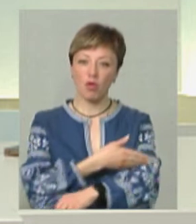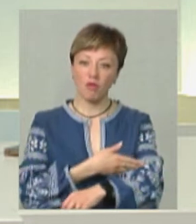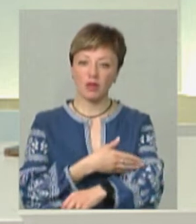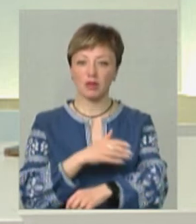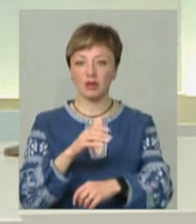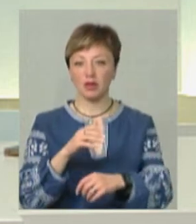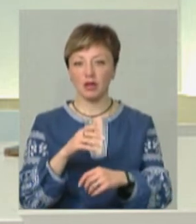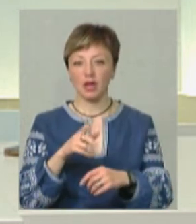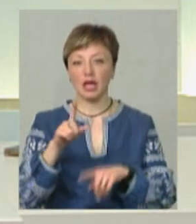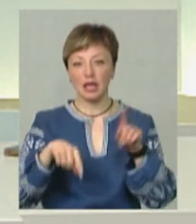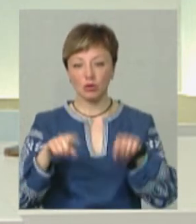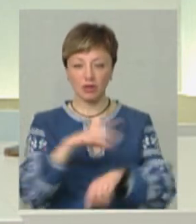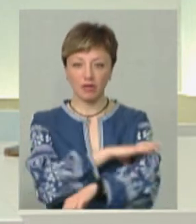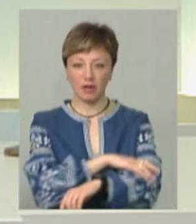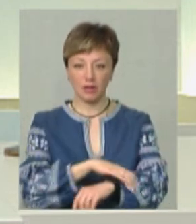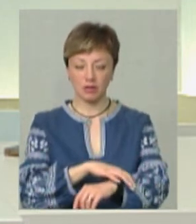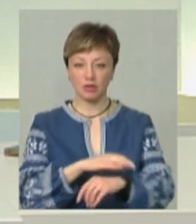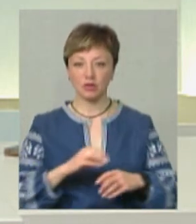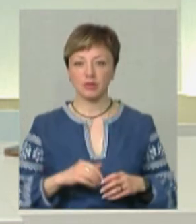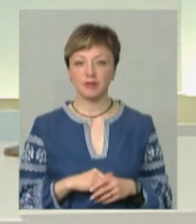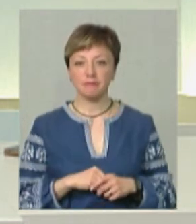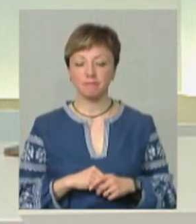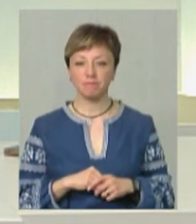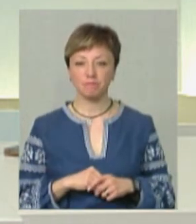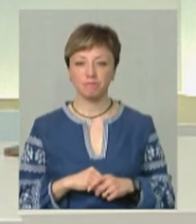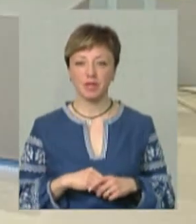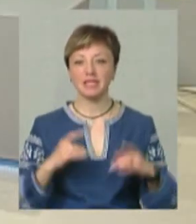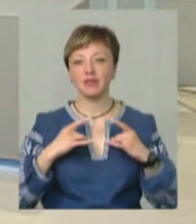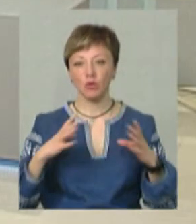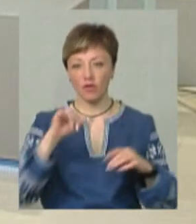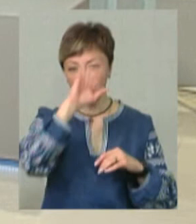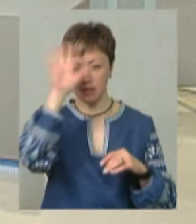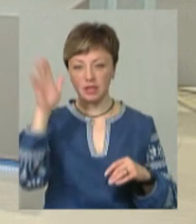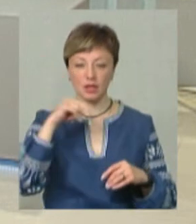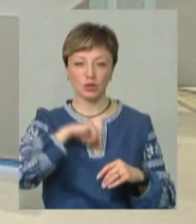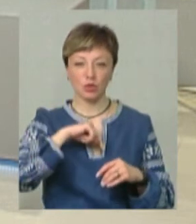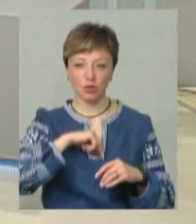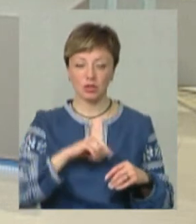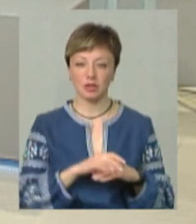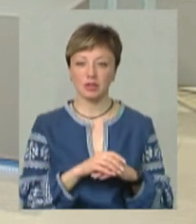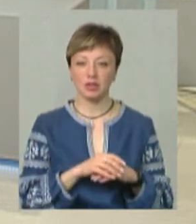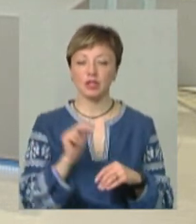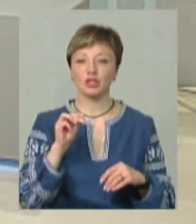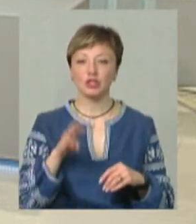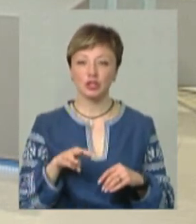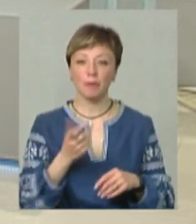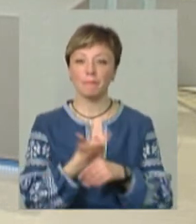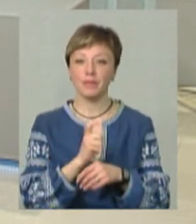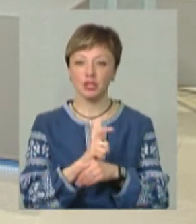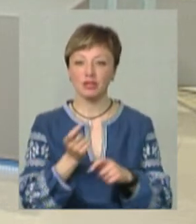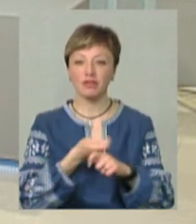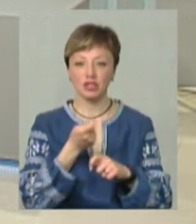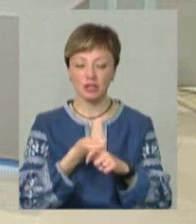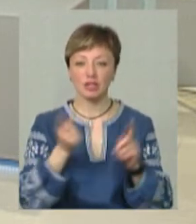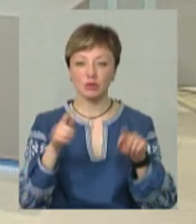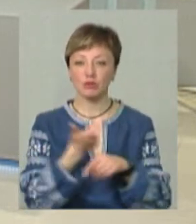рукава, іноді зашивали весь рукав вишивкою на святкових і весільних сорочках. Тобто, чим більше вишивки,